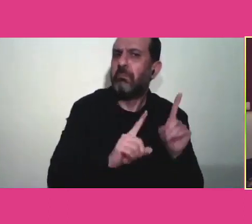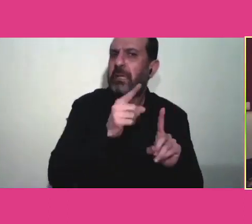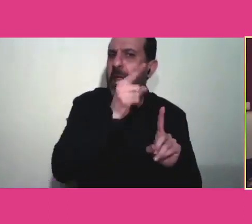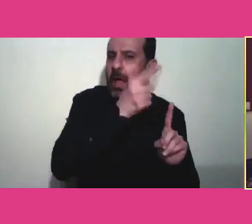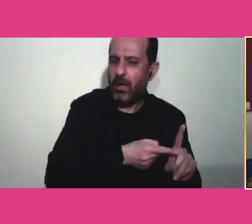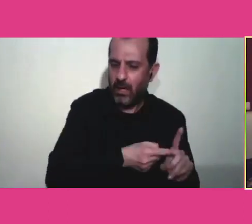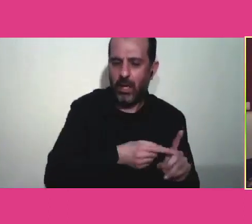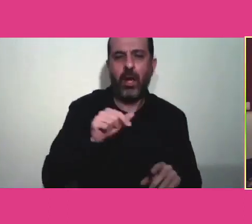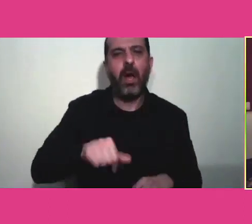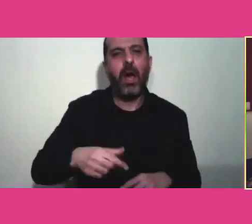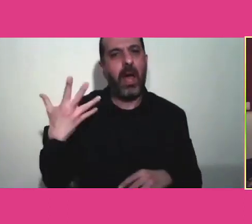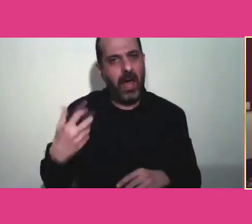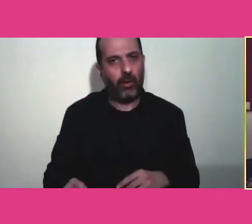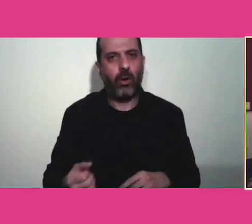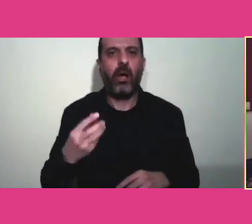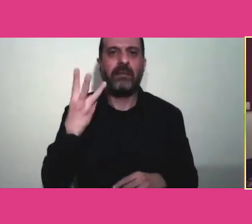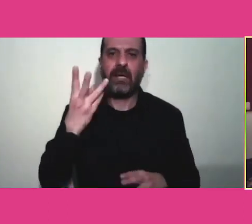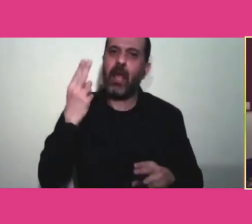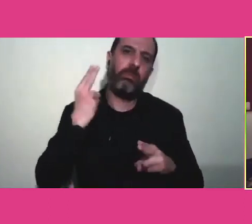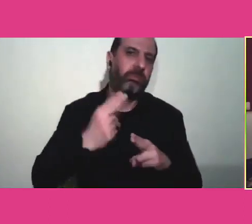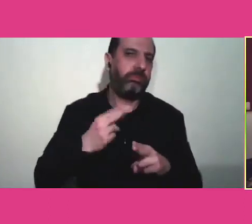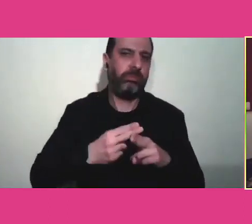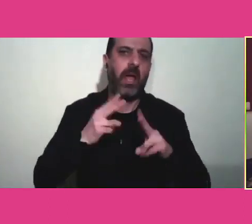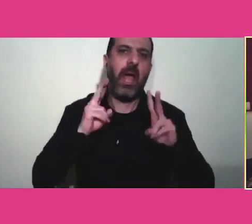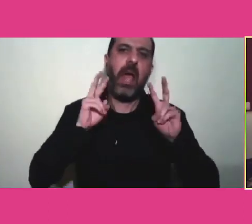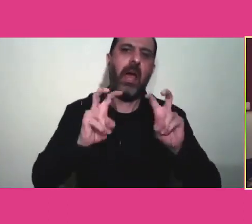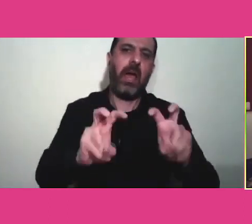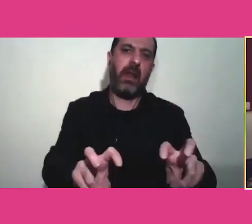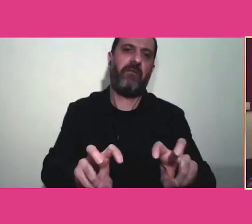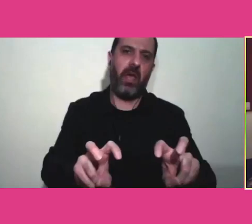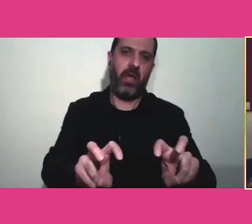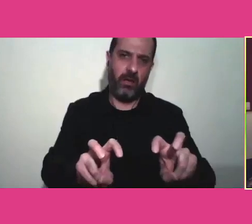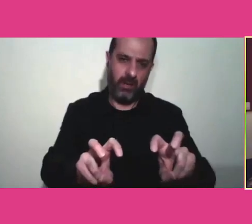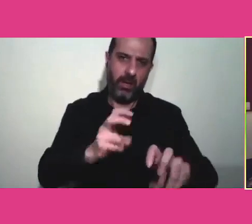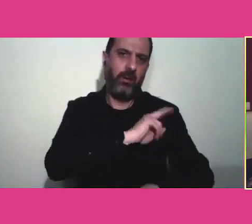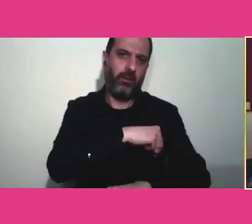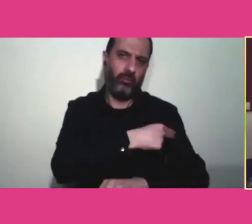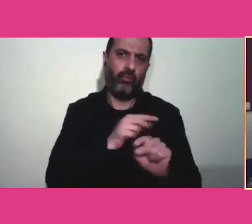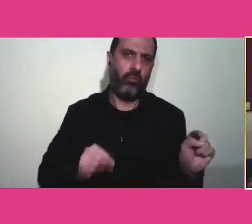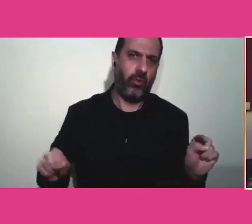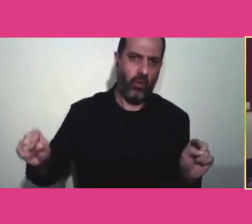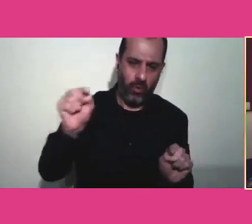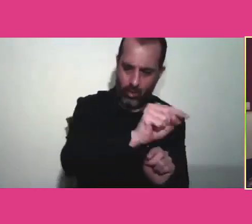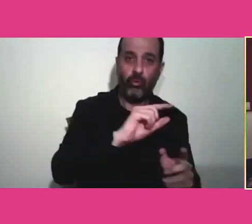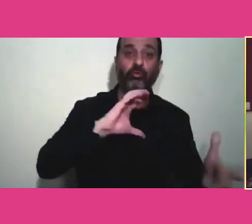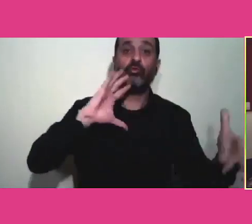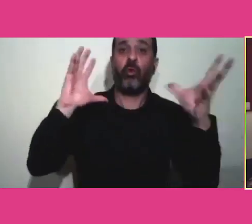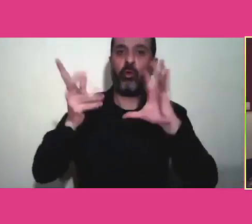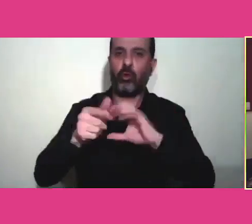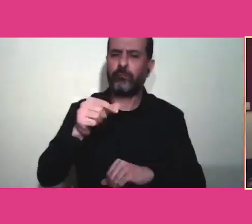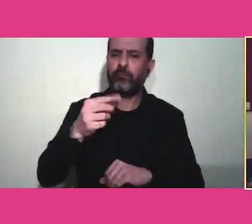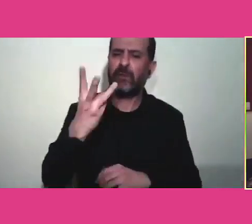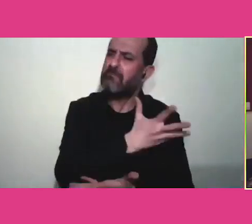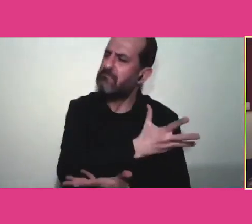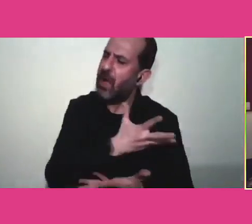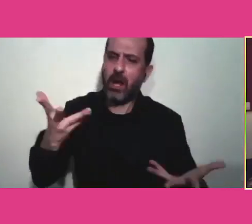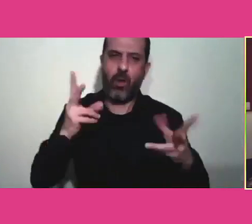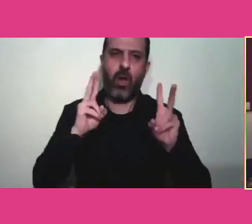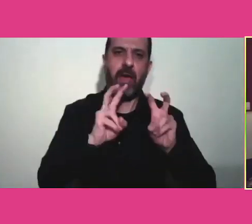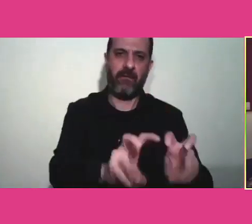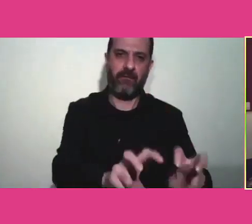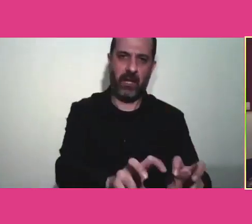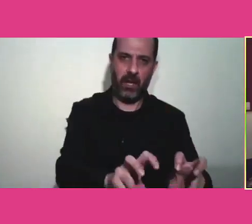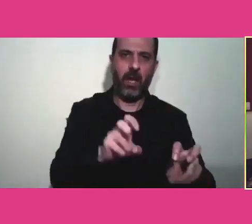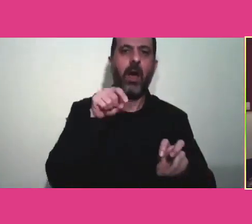από τις μεγαλύτερες κλινικές έρευνες που έχουν γίνει παγκοσμίως, οι οποίες έχουν ως βάση και σχετίζονται με το